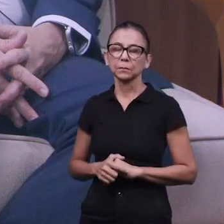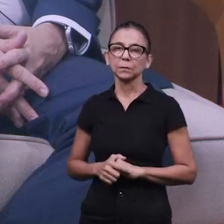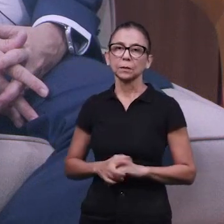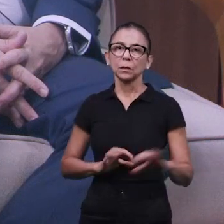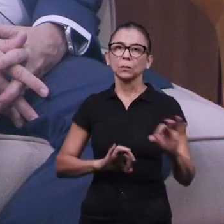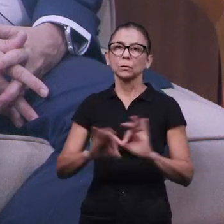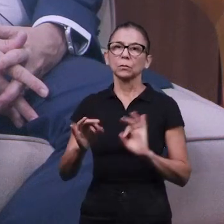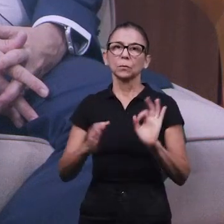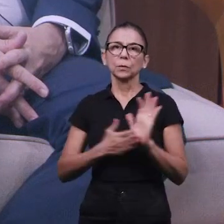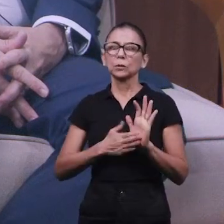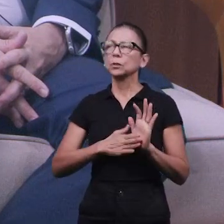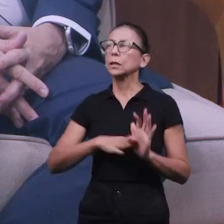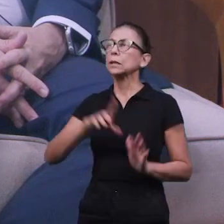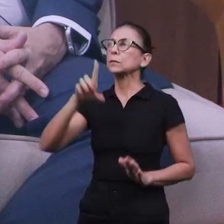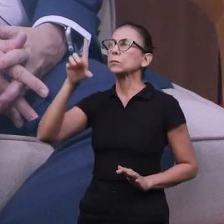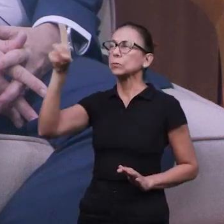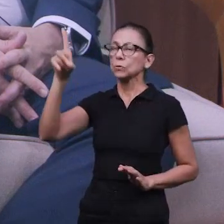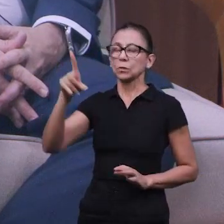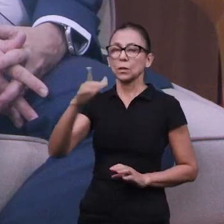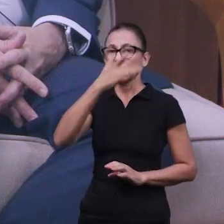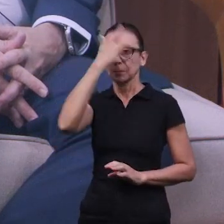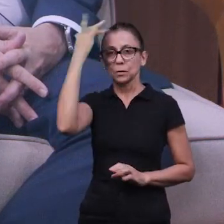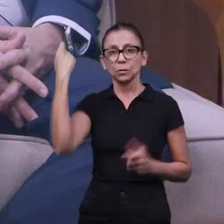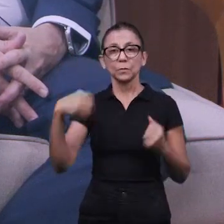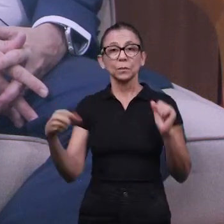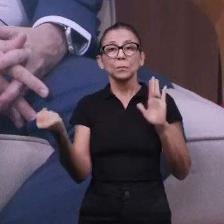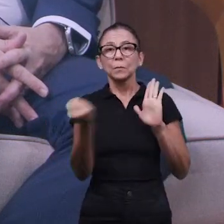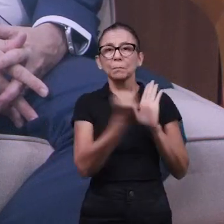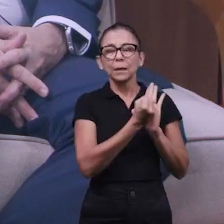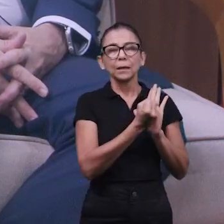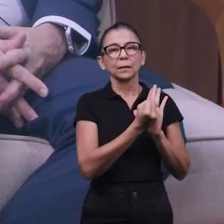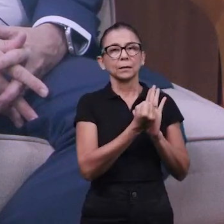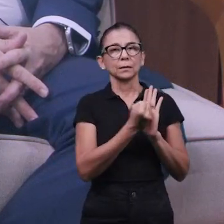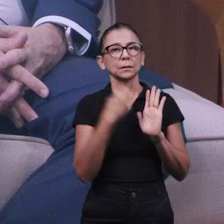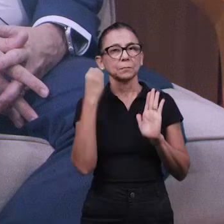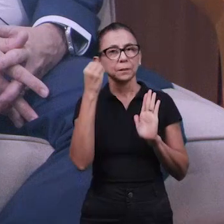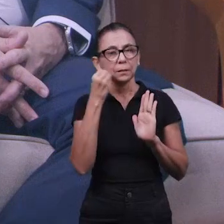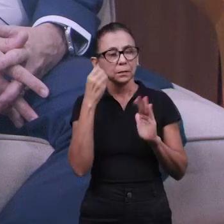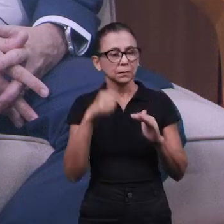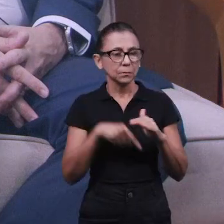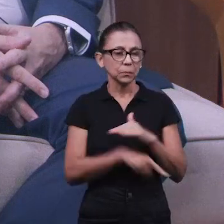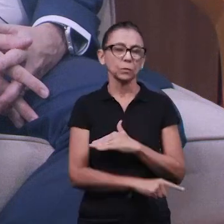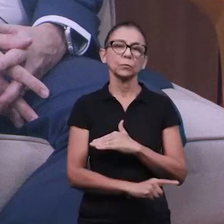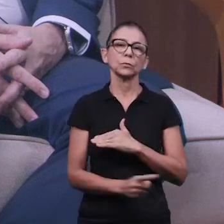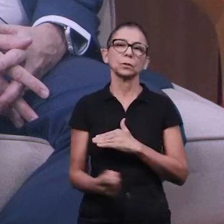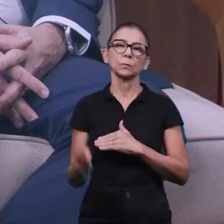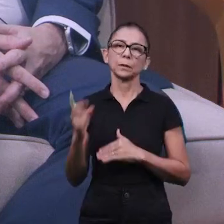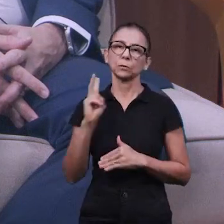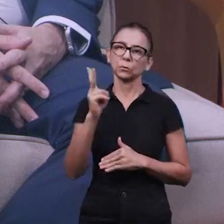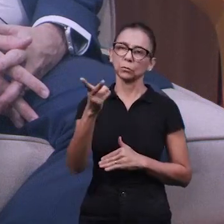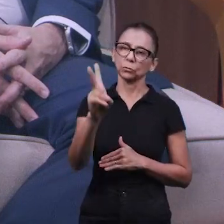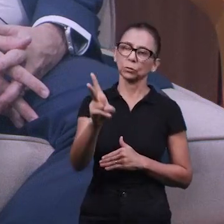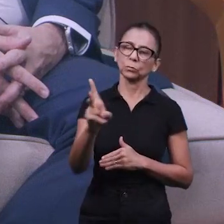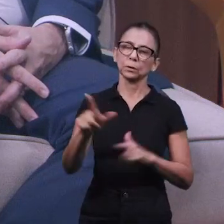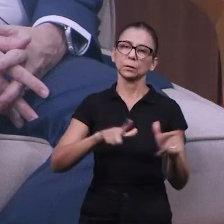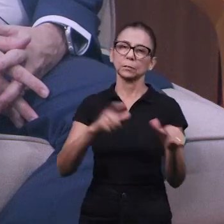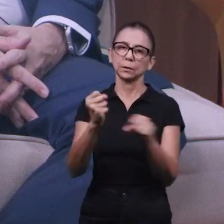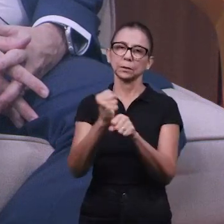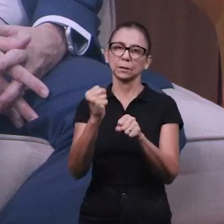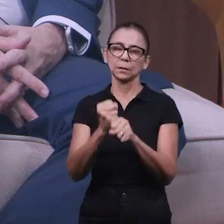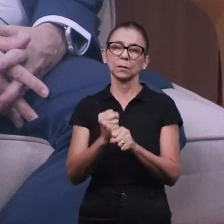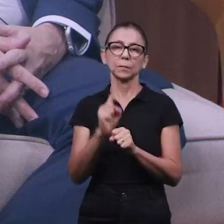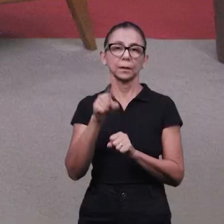il doit avoir une marque dans sa vie pour le toucher, pour toucher son projet, pour effectuer cette œuvre qui